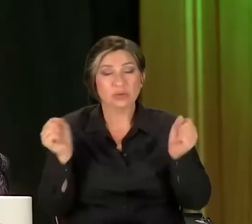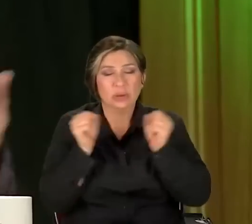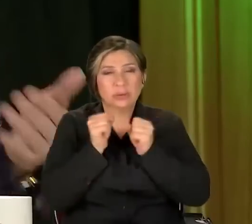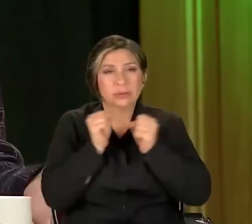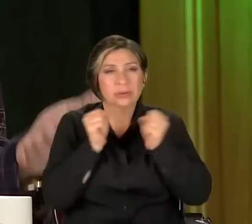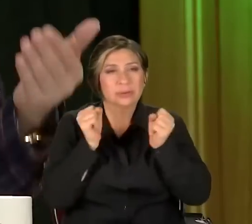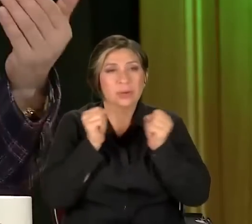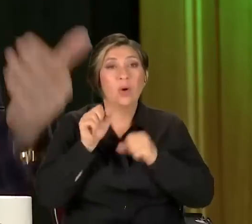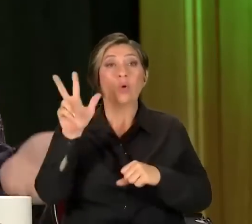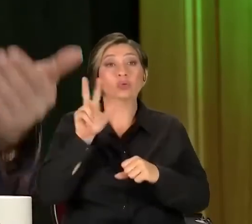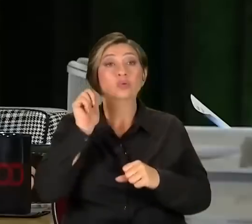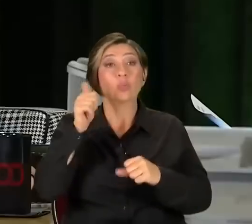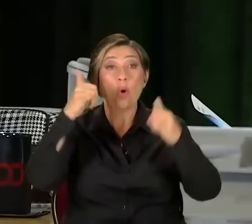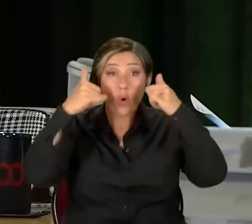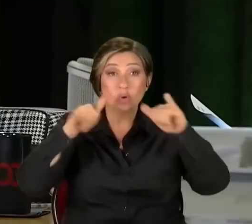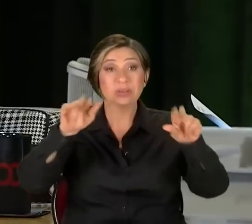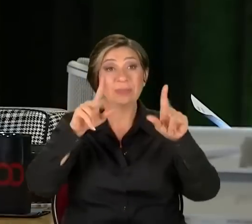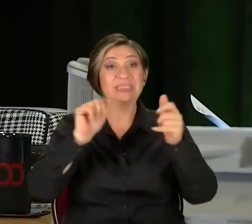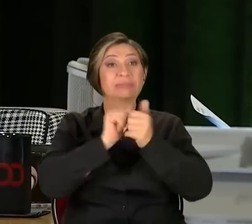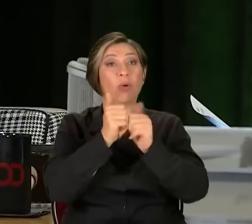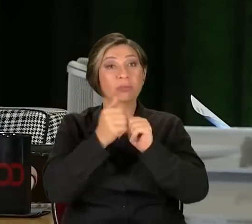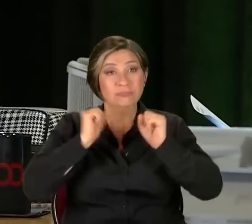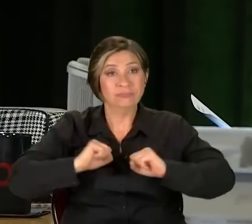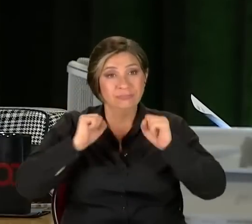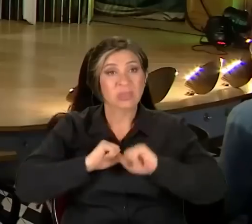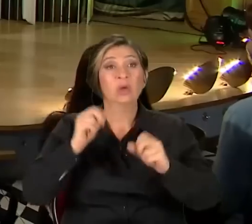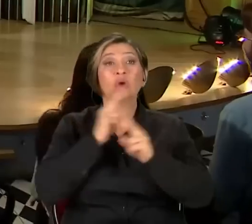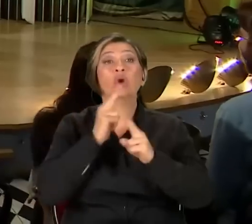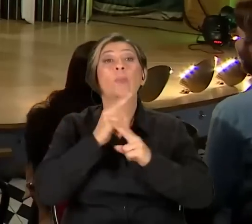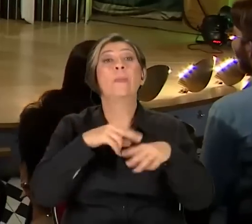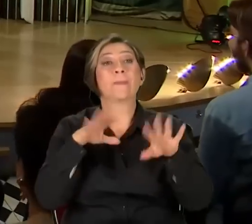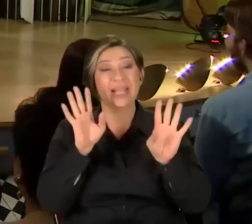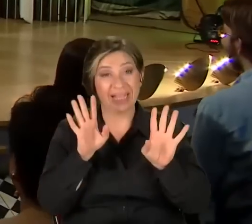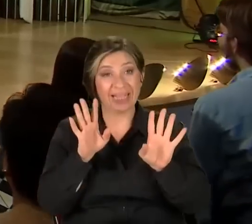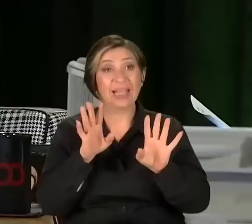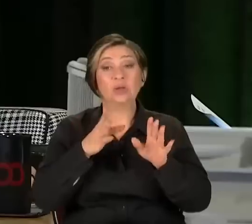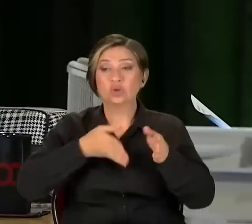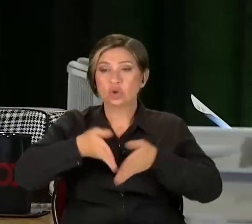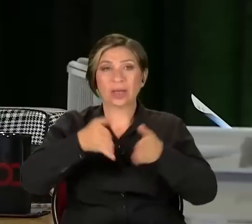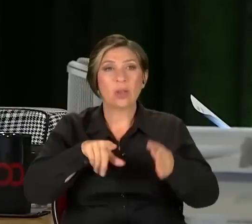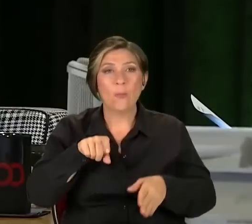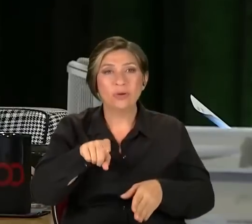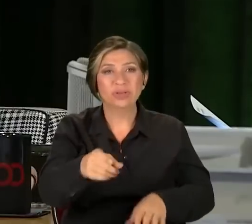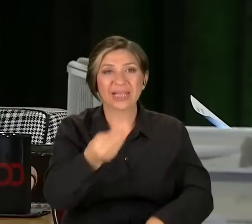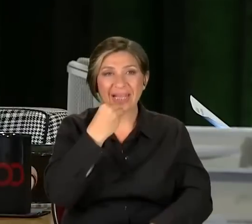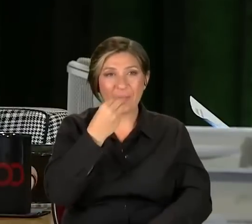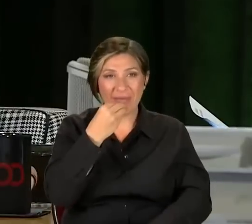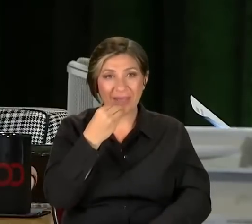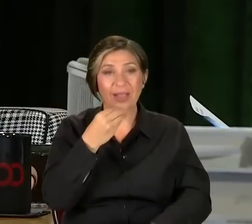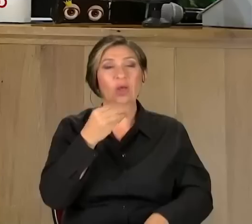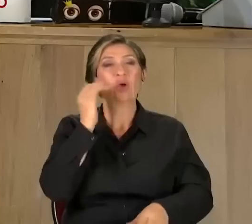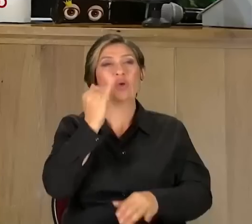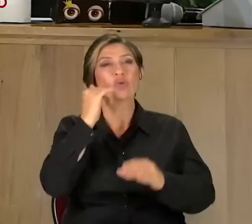donmak. 30 gün öküz gibi spor yapmak. Gülmeme challenge. Sokakta böcek yeme challenge.